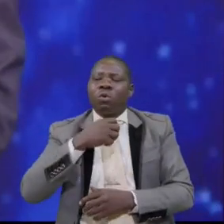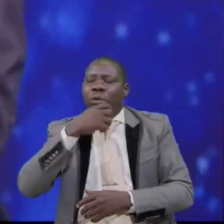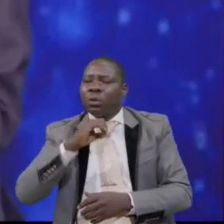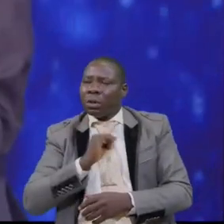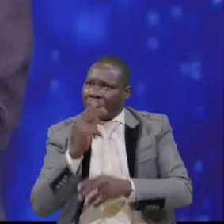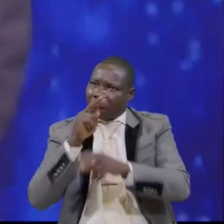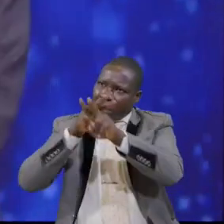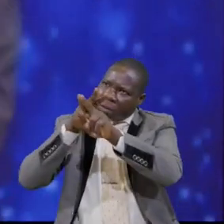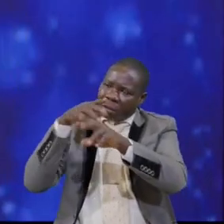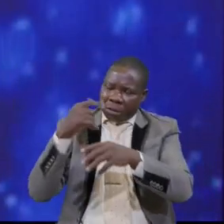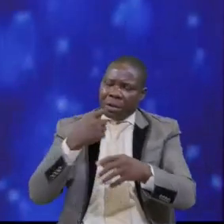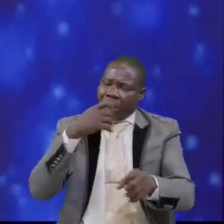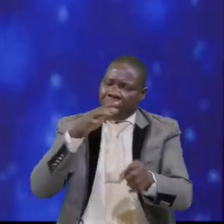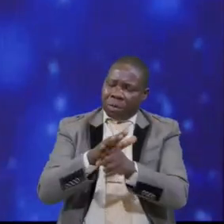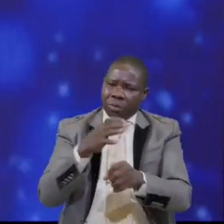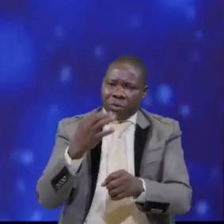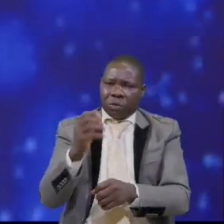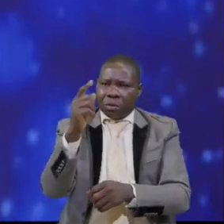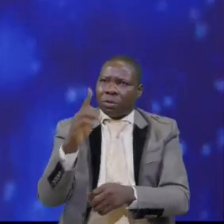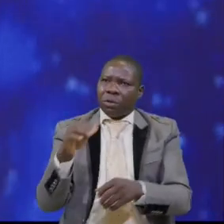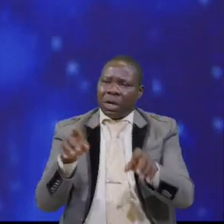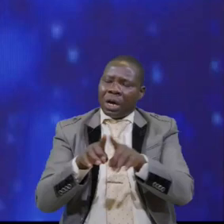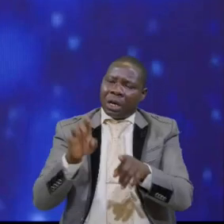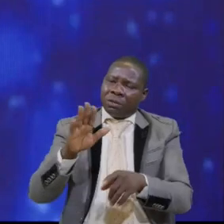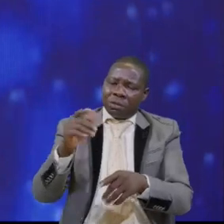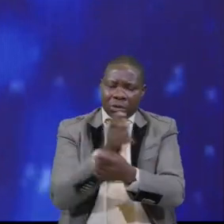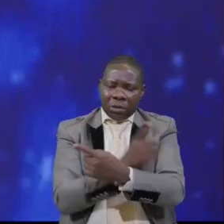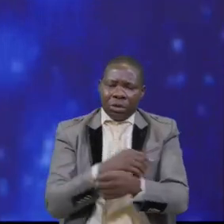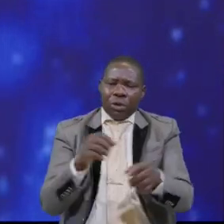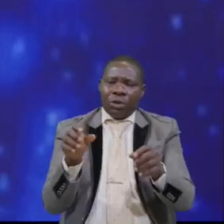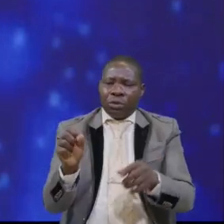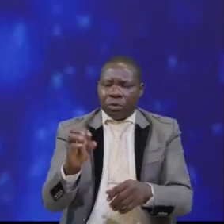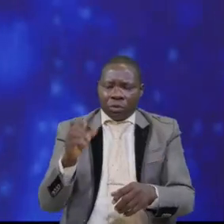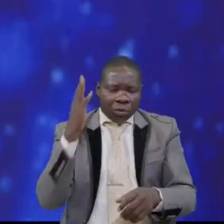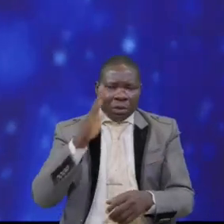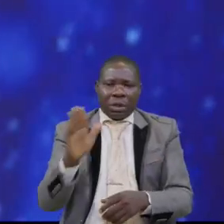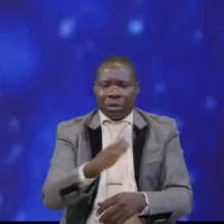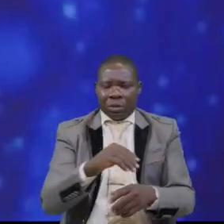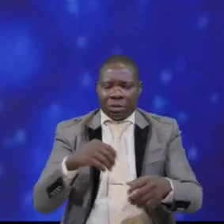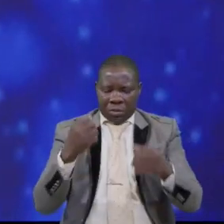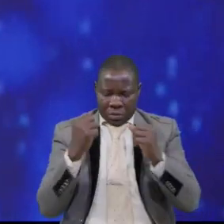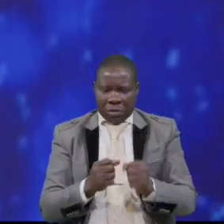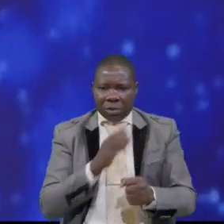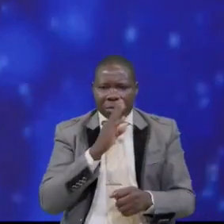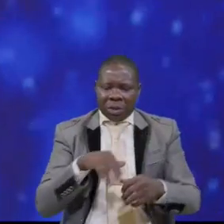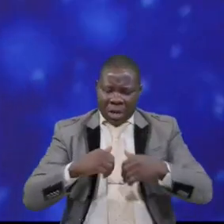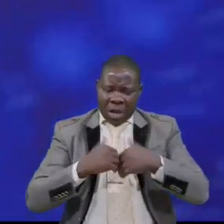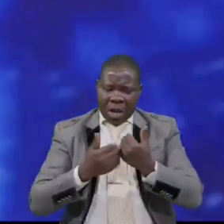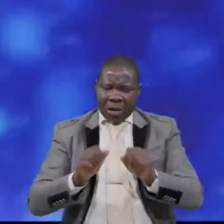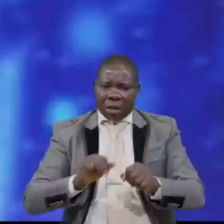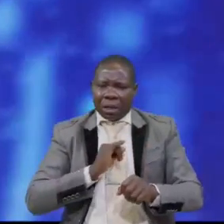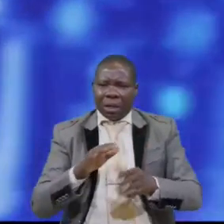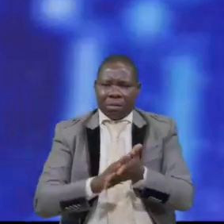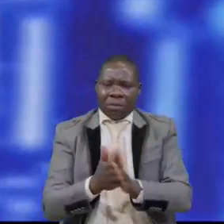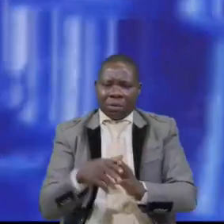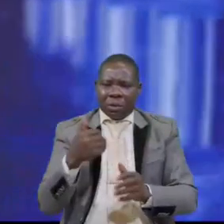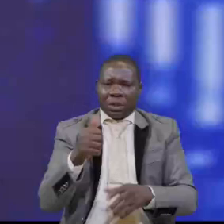et je regarde les promesses de Dieu, comment puis-je devenir 10 fois supérieur en bonne